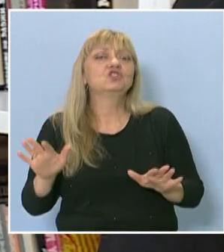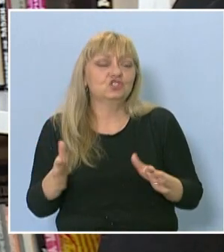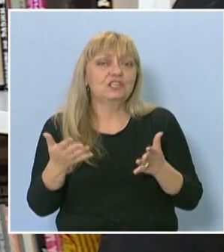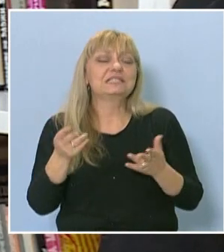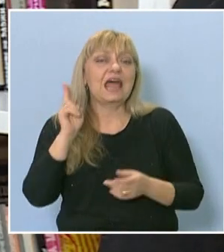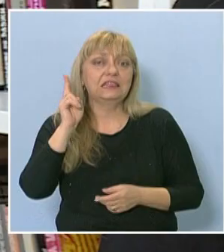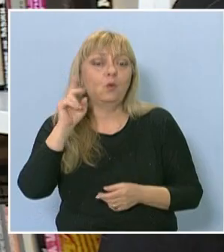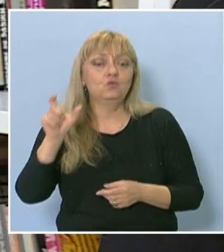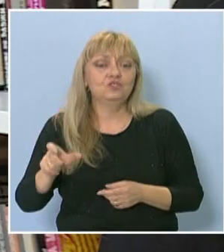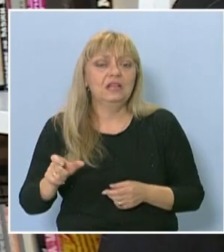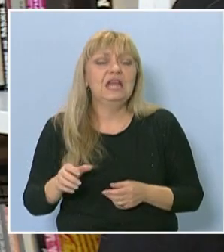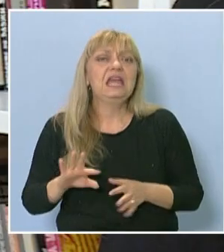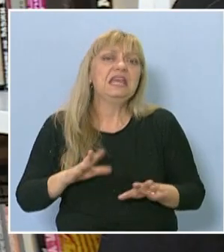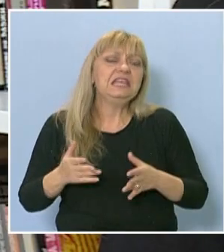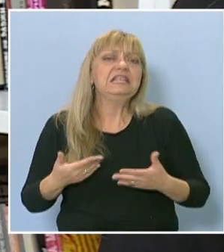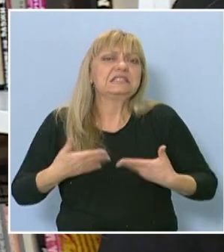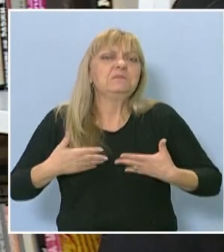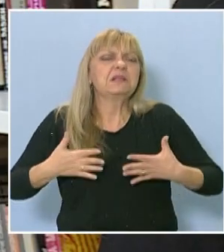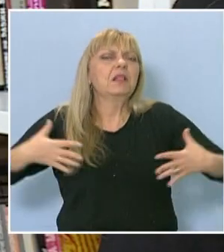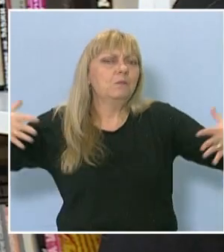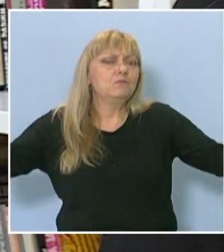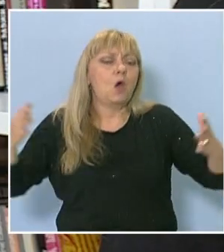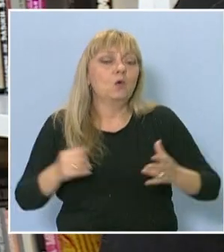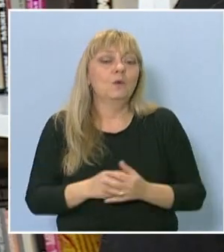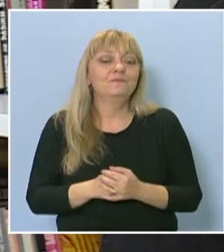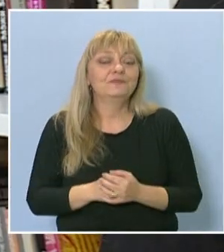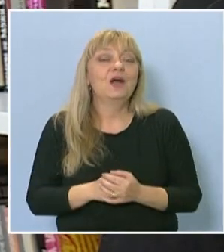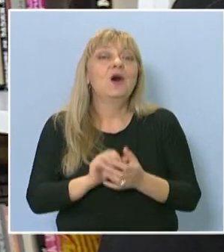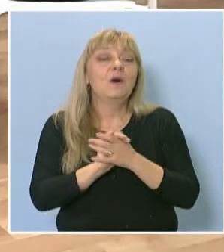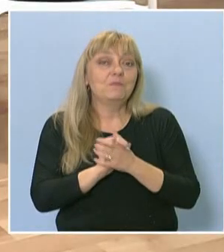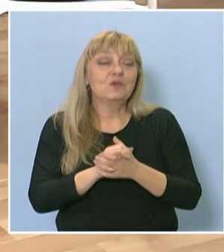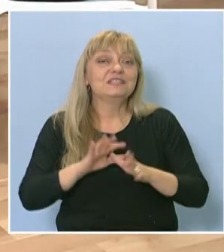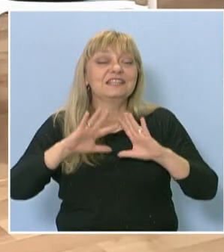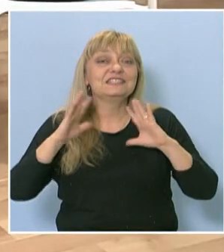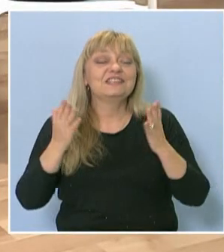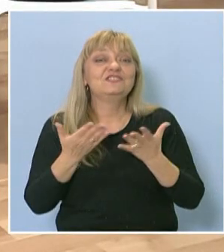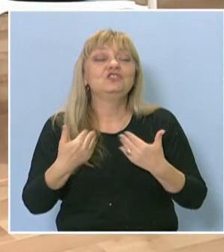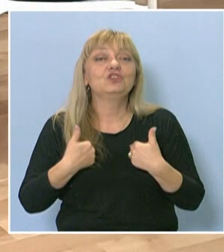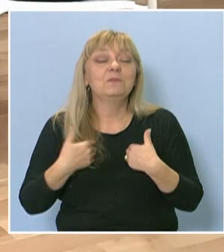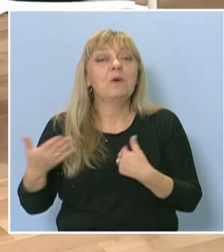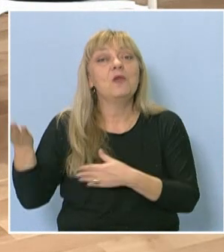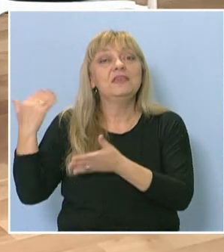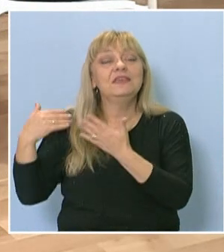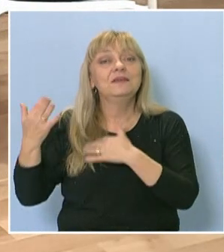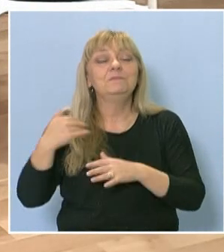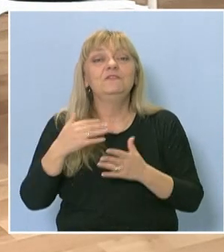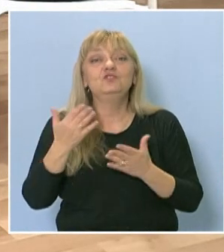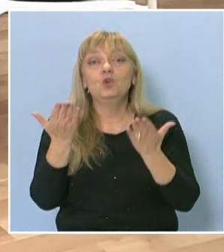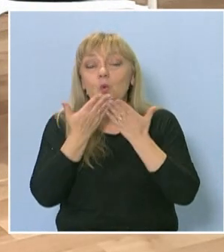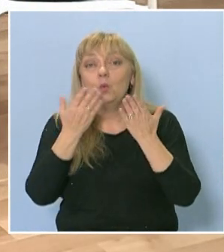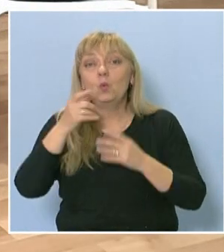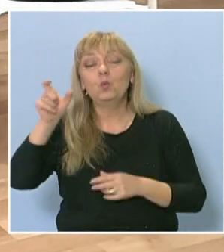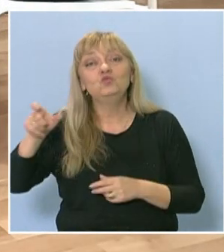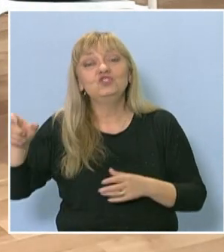Или толкова много да искам да стана учител, но поздрав първо за всички и за всички мои бивши съученици. Тук наистина учат